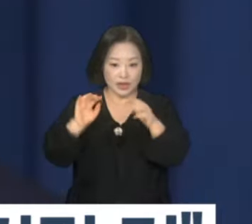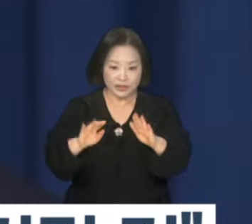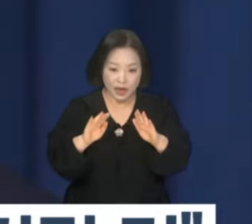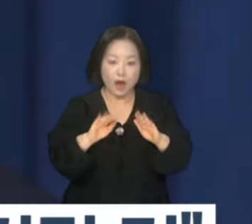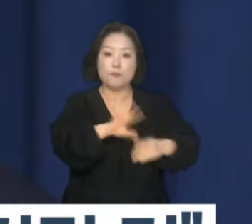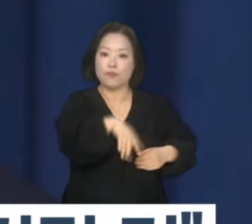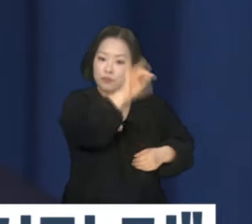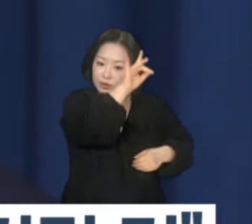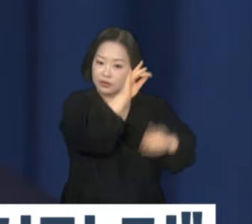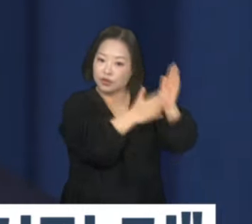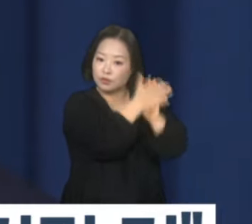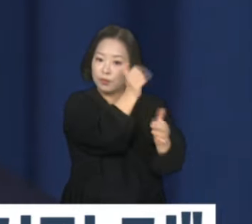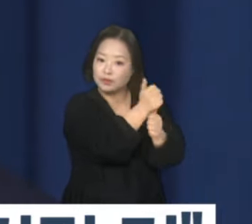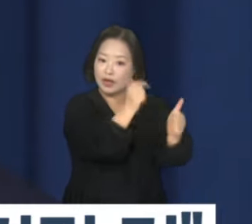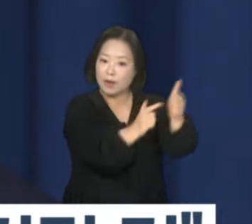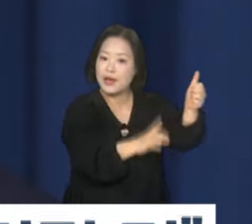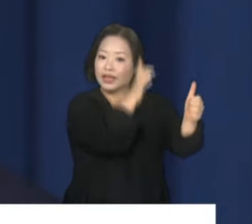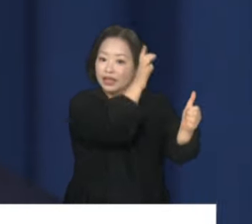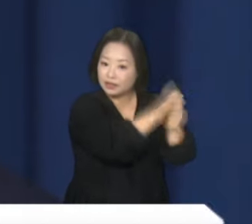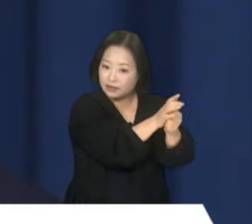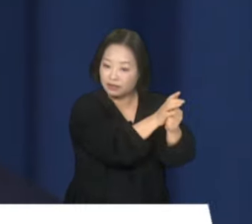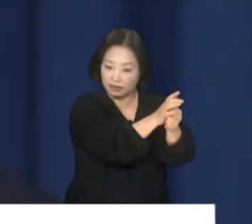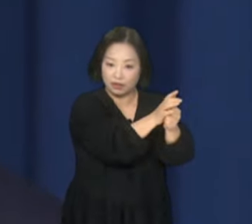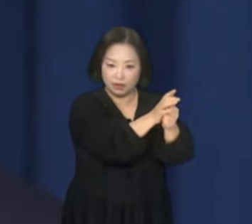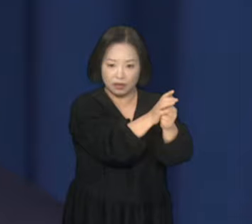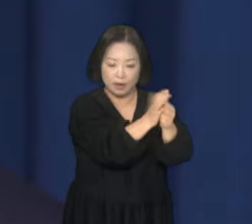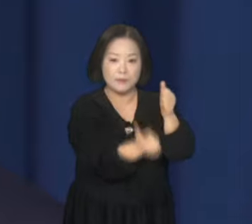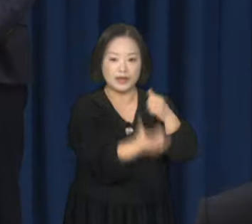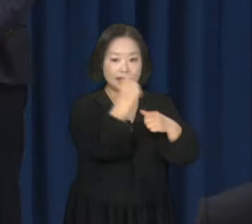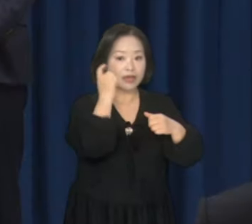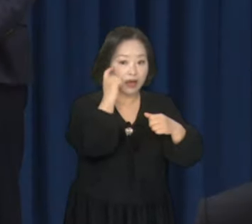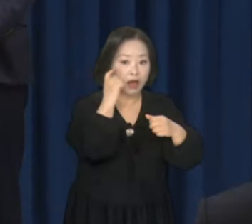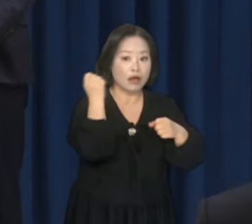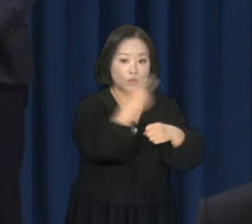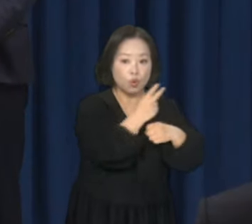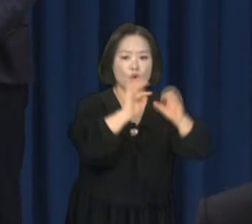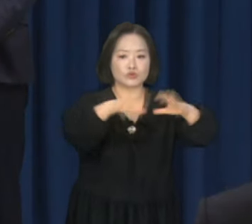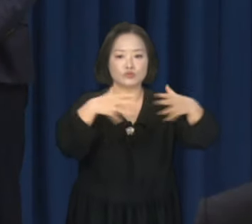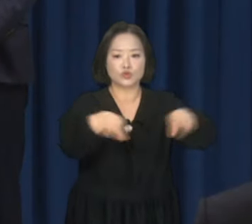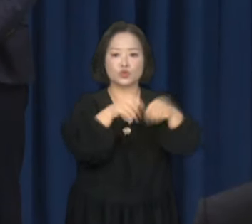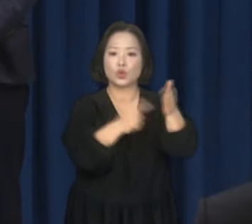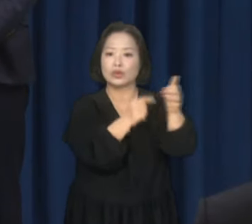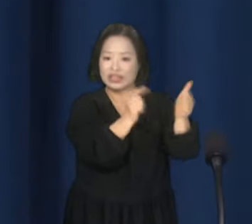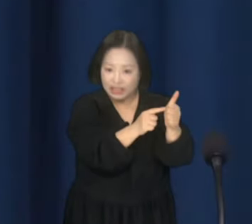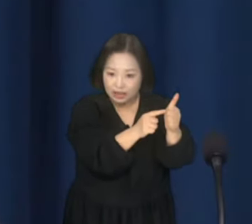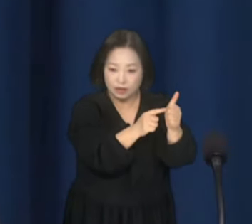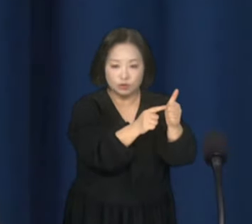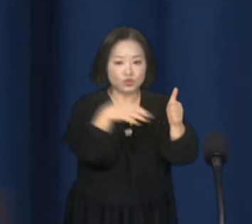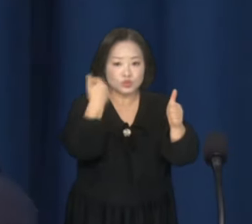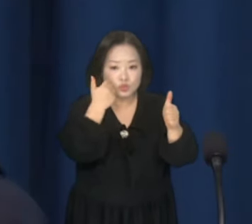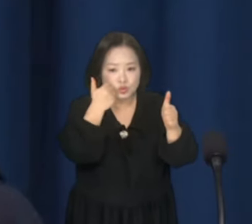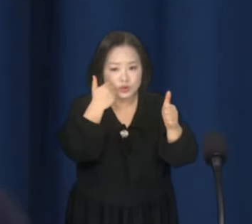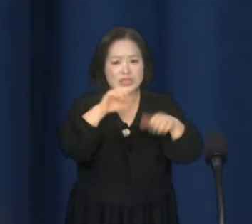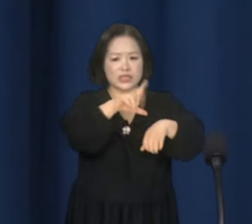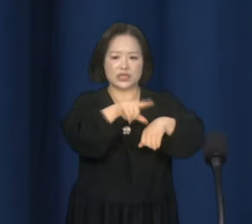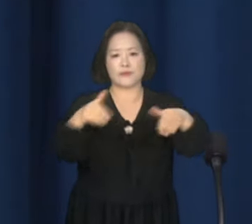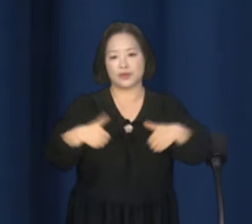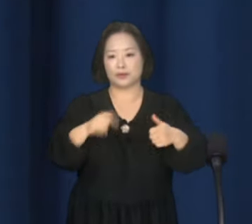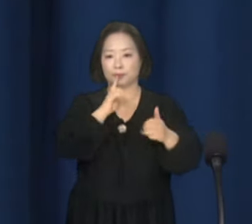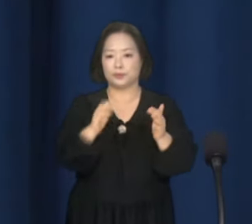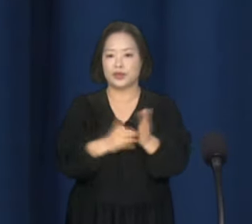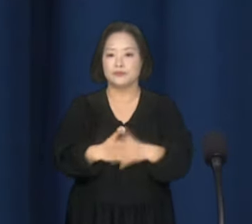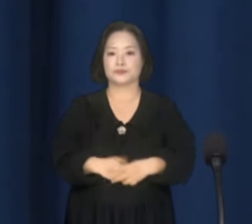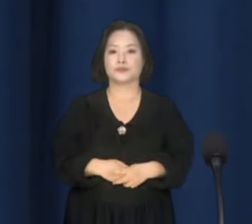좋겠다고 판단했다며 다만 국무총리 인서는 시간이 걸릴 거라고 말했습니다 연합뉴스 t 최지숙